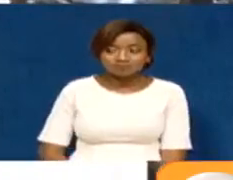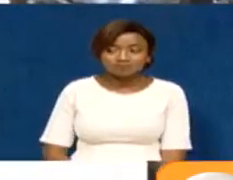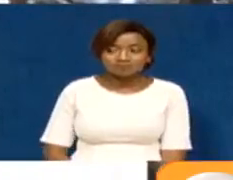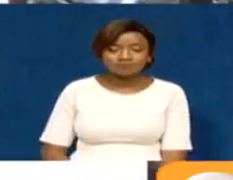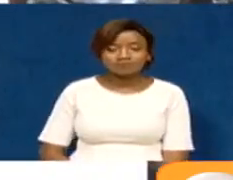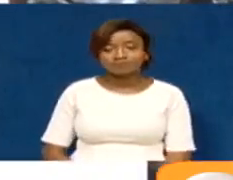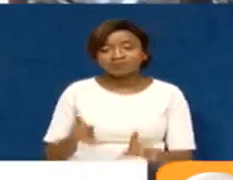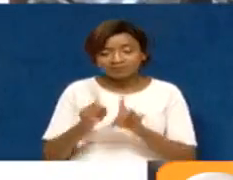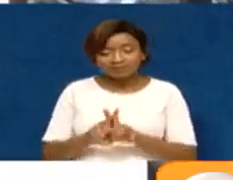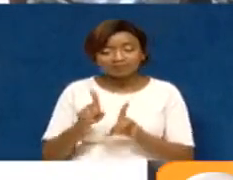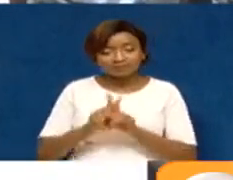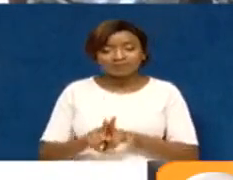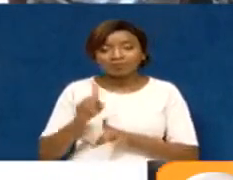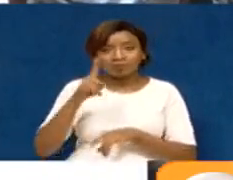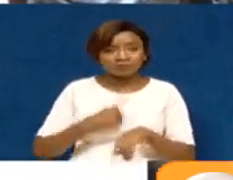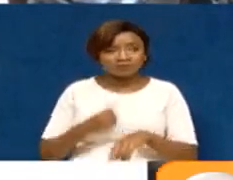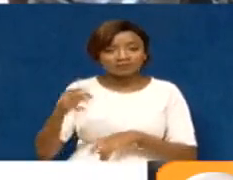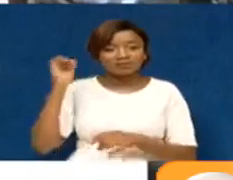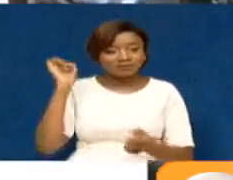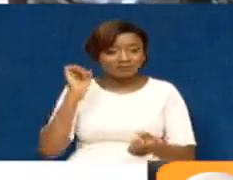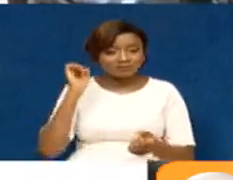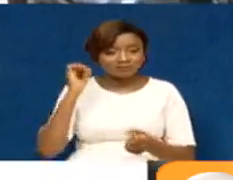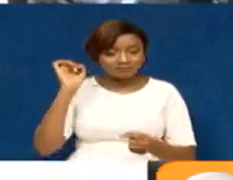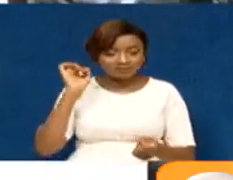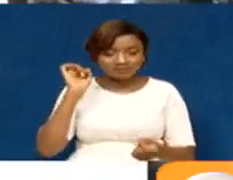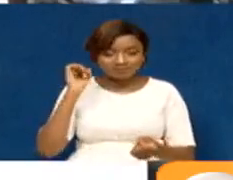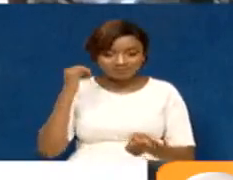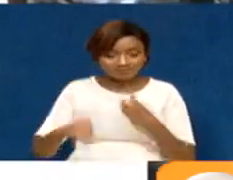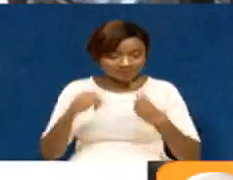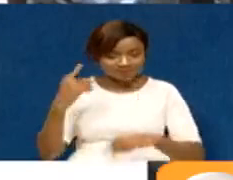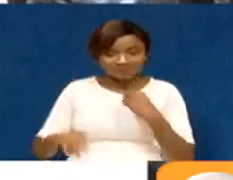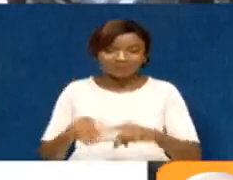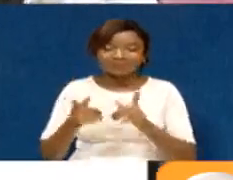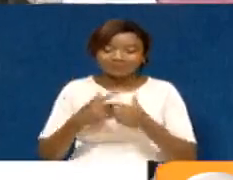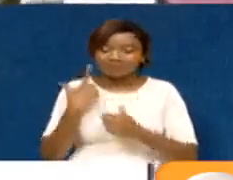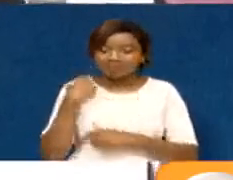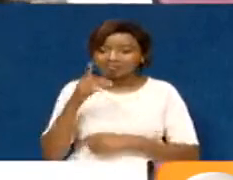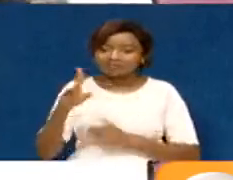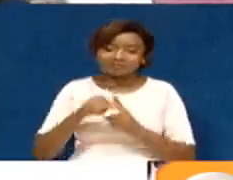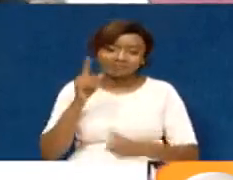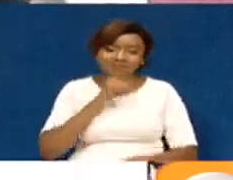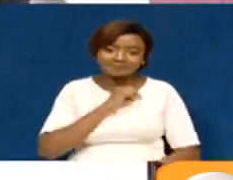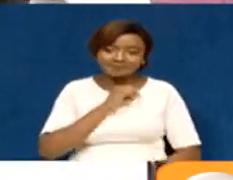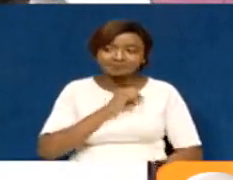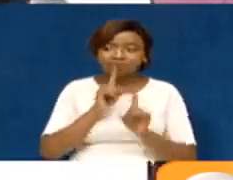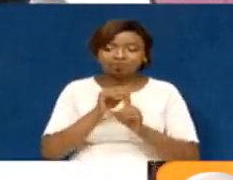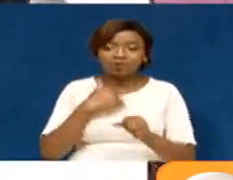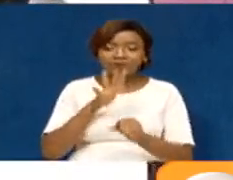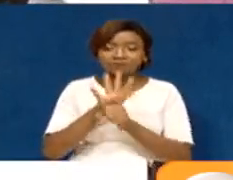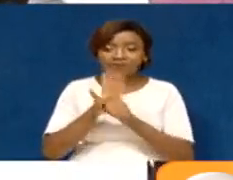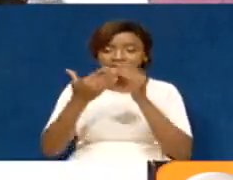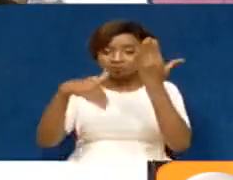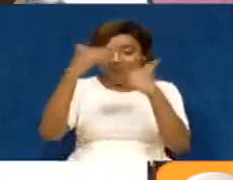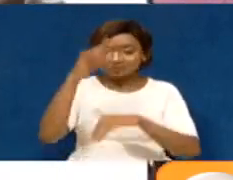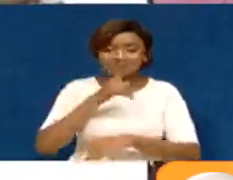Sikungina tena akapikwa tena. Sasa hii yachuse sasa ndio walimaliza kabisa. There are so many universities boys